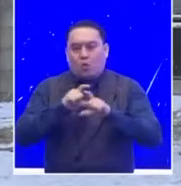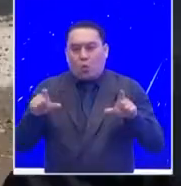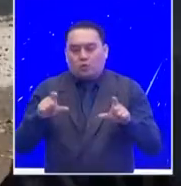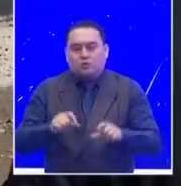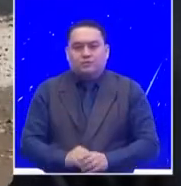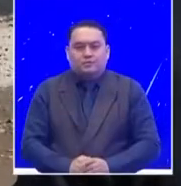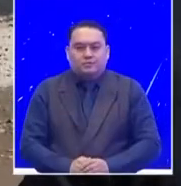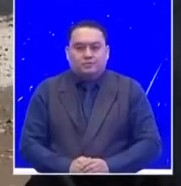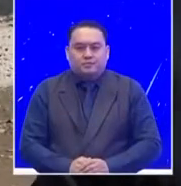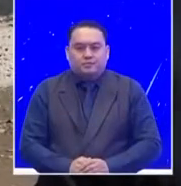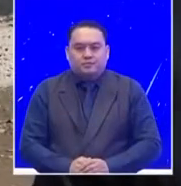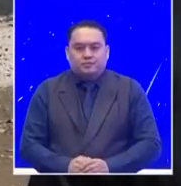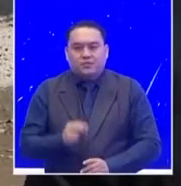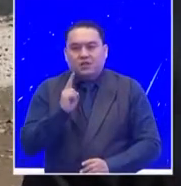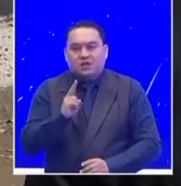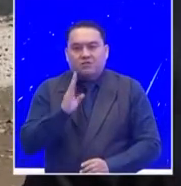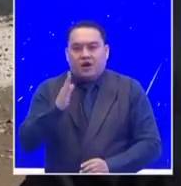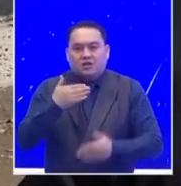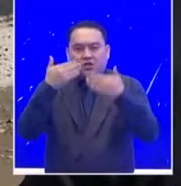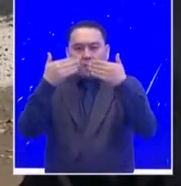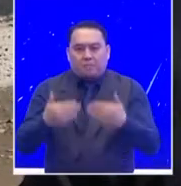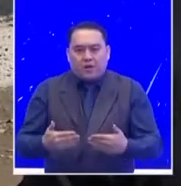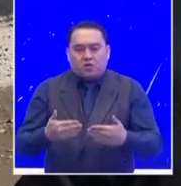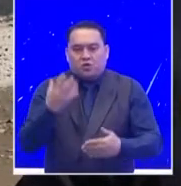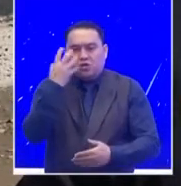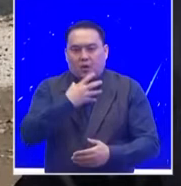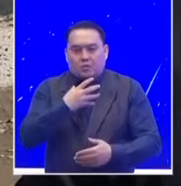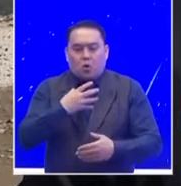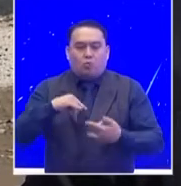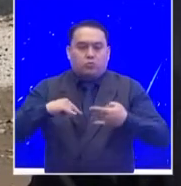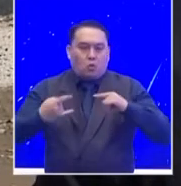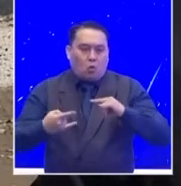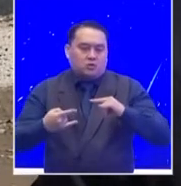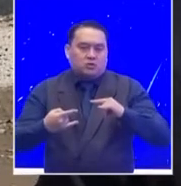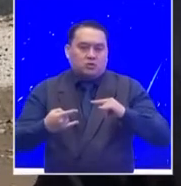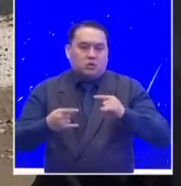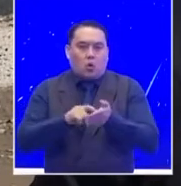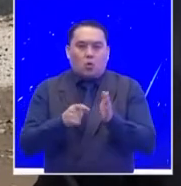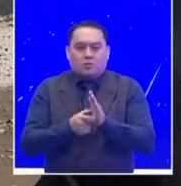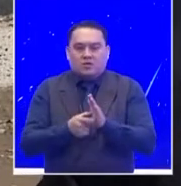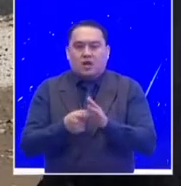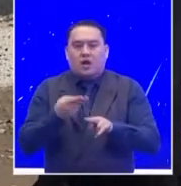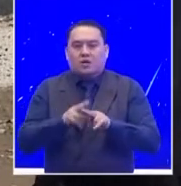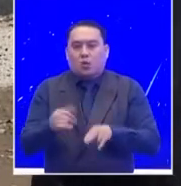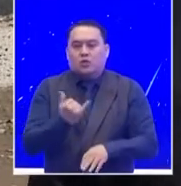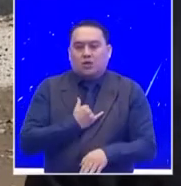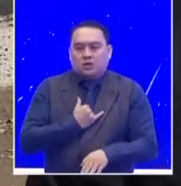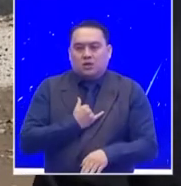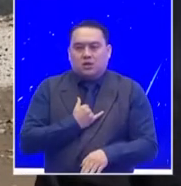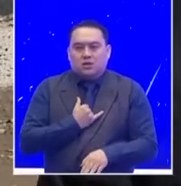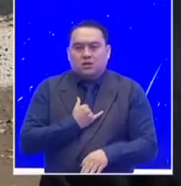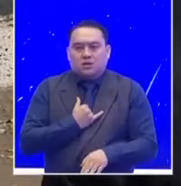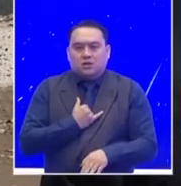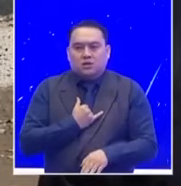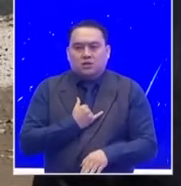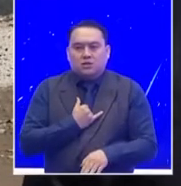паркинг. Межквартирные перегородки теплоблока, межкомнатные перегородки, у нас сплиттерный